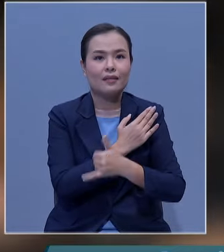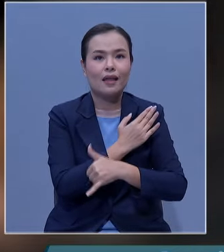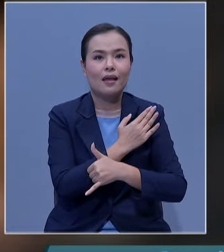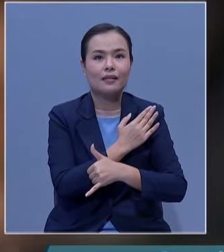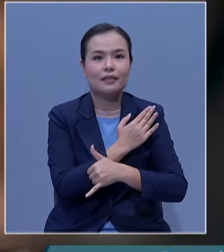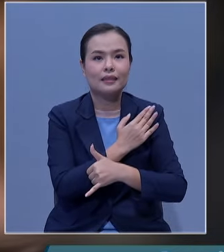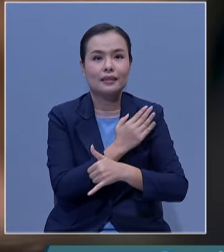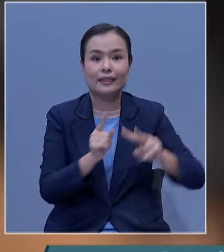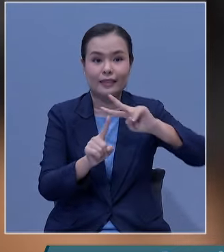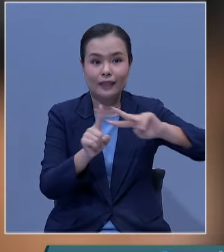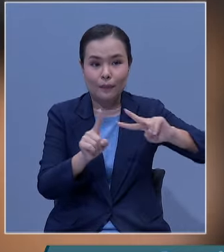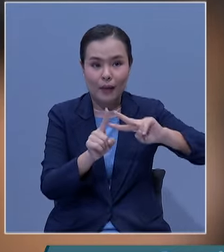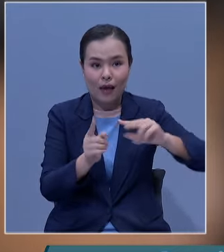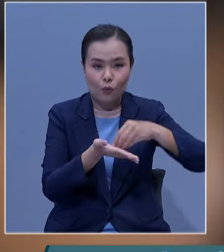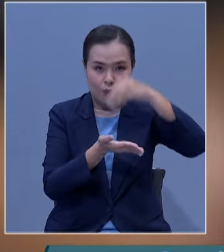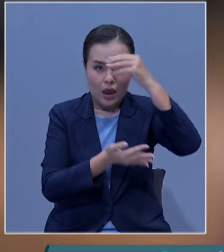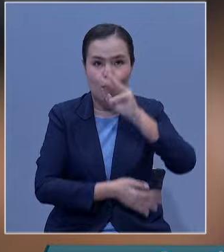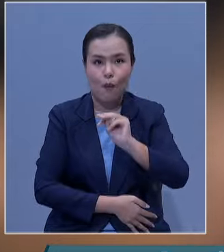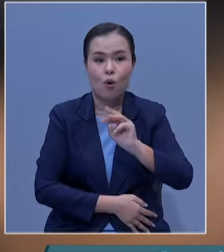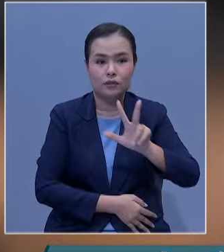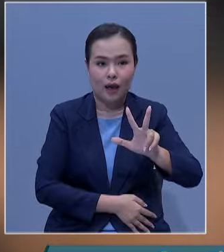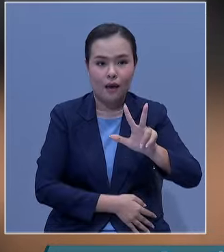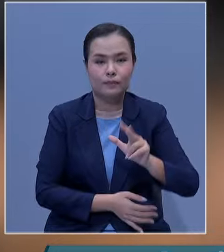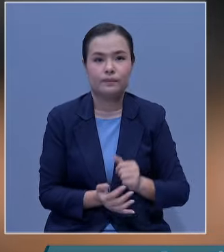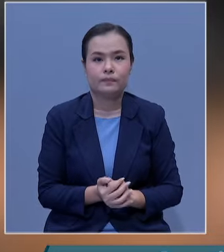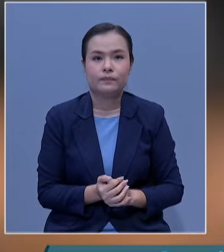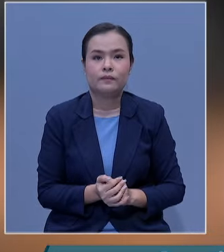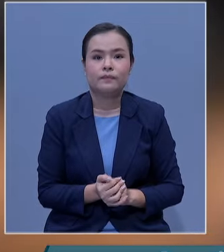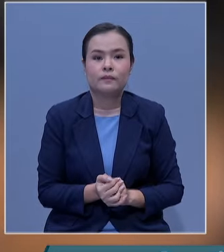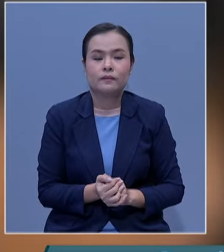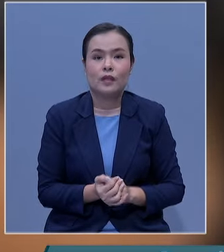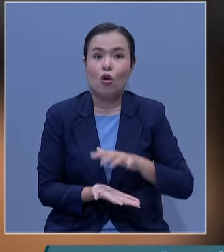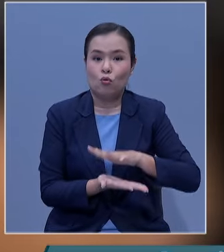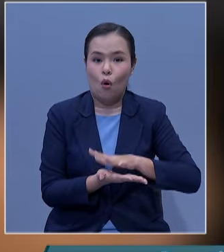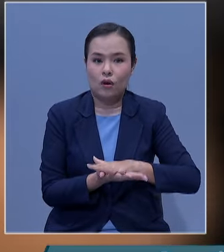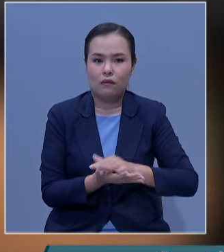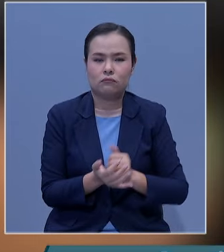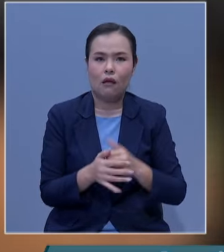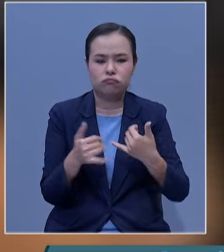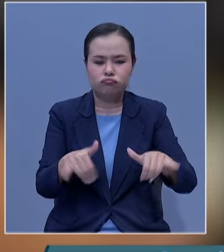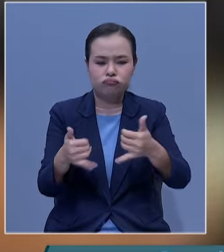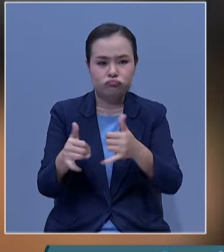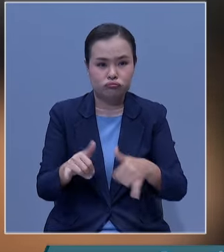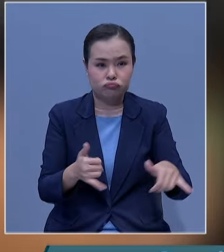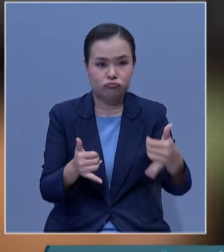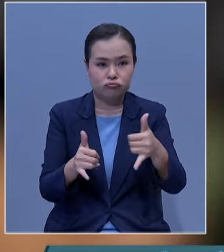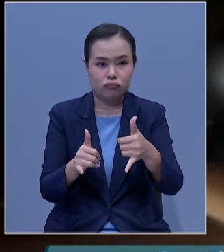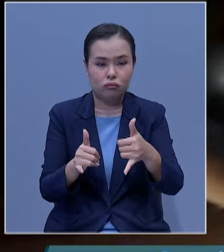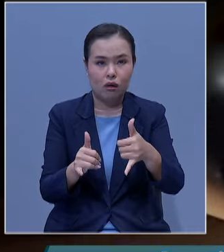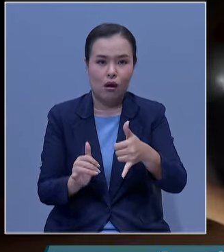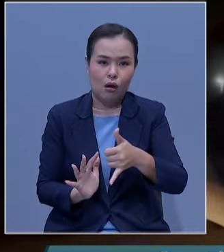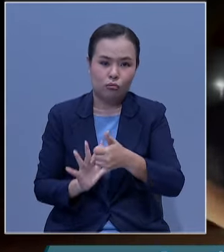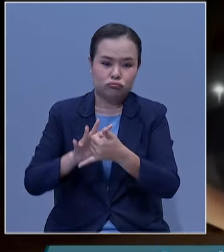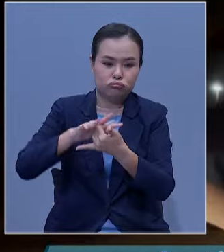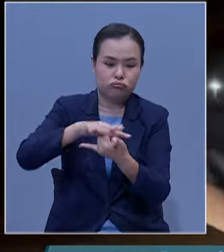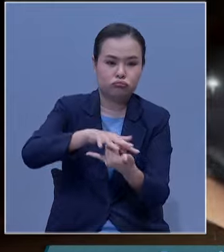องเนี่ยเรียนอยู่ชั้นม.3โรงเรียนแห่งหนึ่งในอำเภอเกาะสมุยน้องตินบอกว่าระหว่างเล่นน้ำอยู่เนี่ยเพื่อนๆถูกคลื่นพัดพ